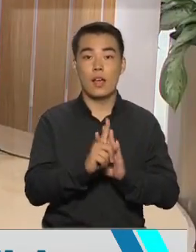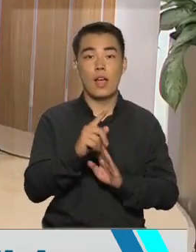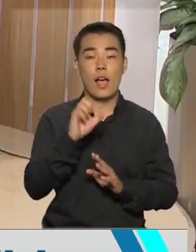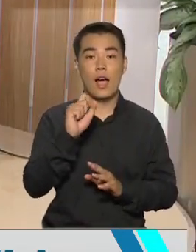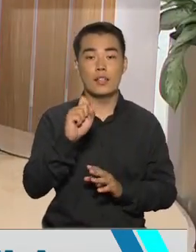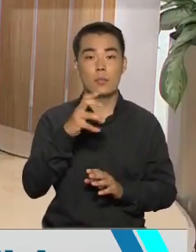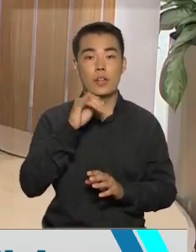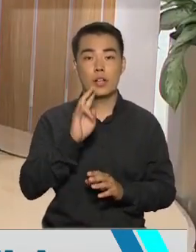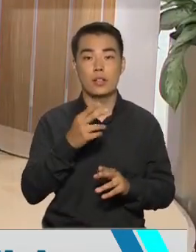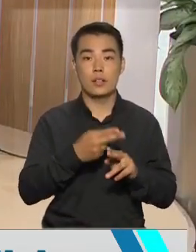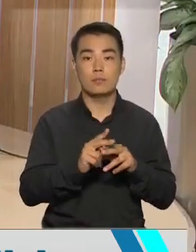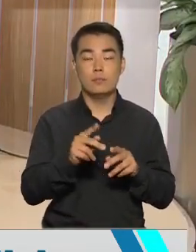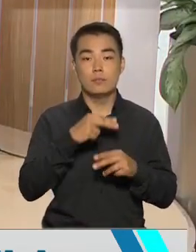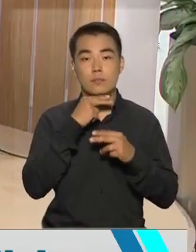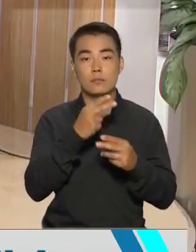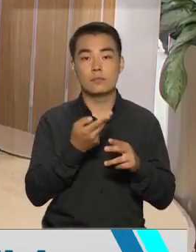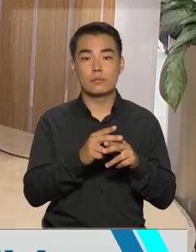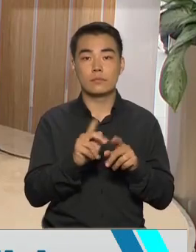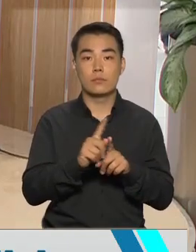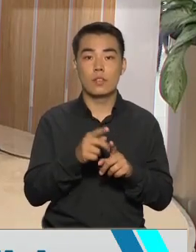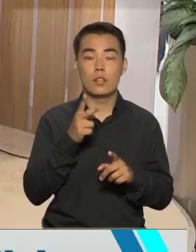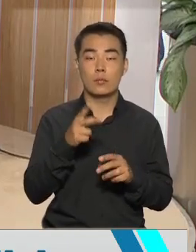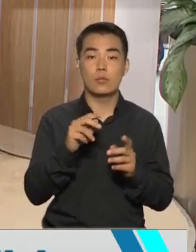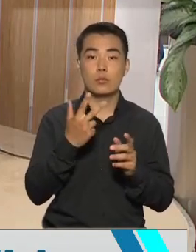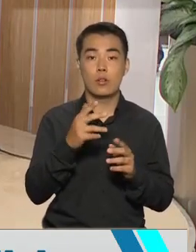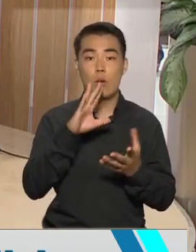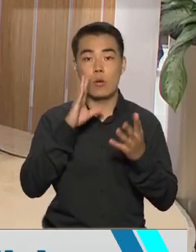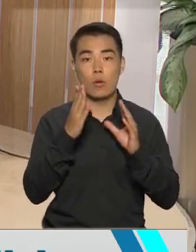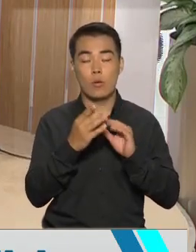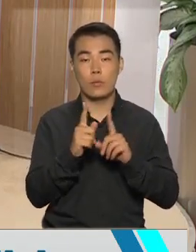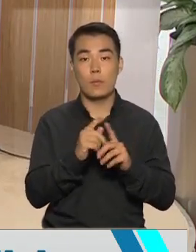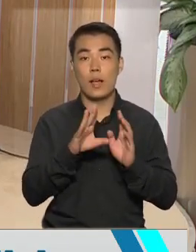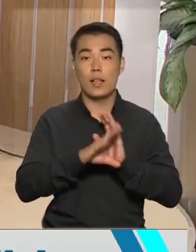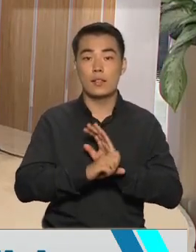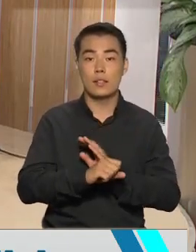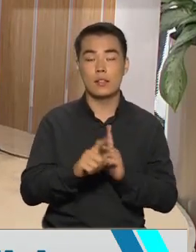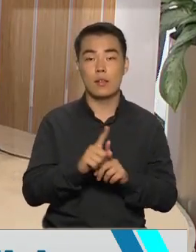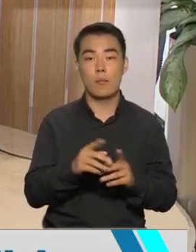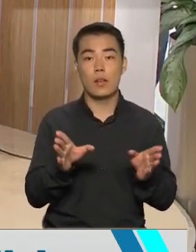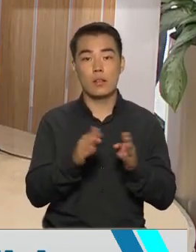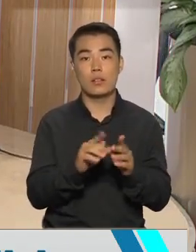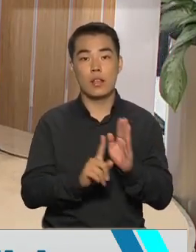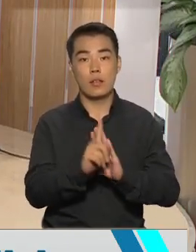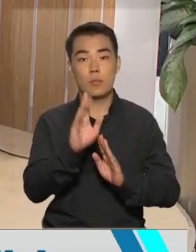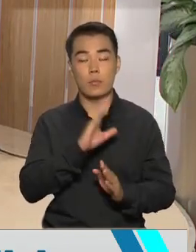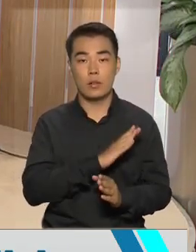Азербайжандагы шаарда ошол келишме кабыл алып, ошондо түрк кеңеши болуп курулган.